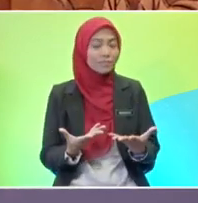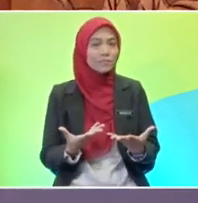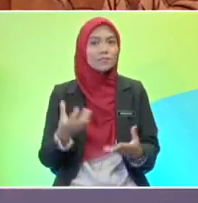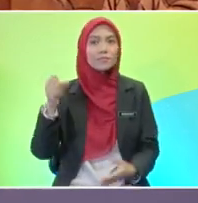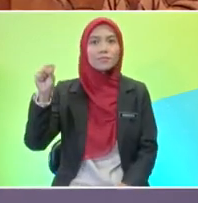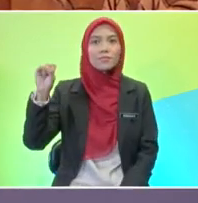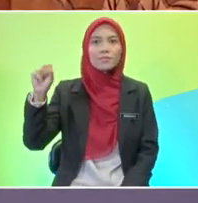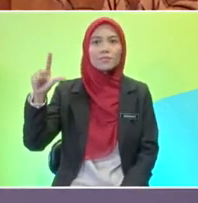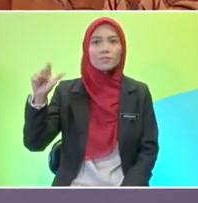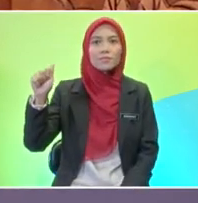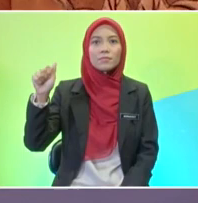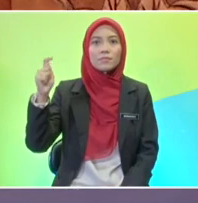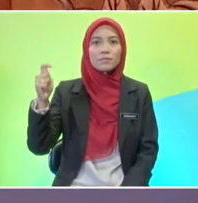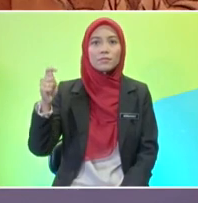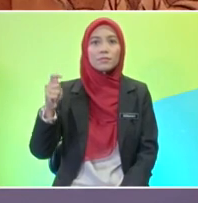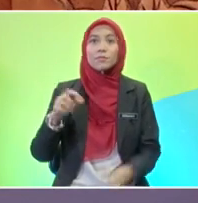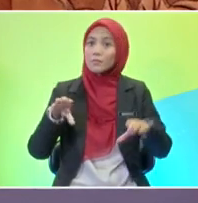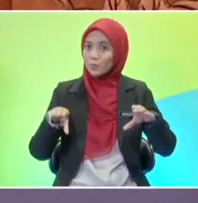seni ukiran itu dihasilkan